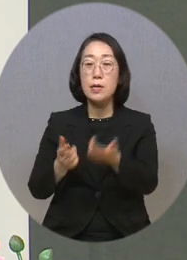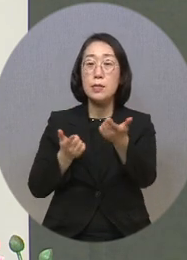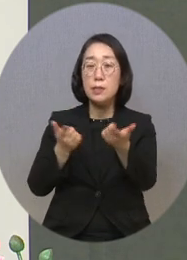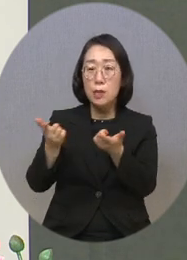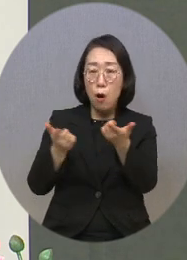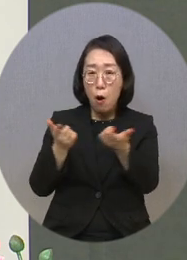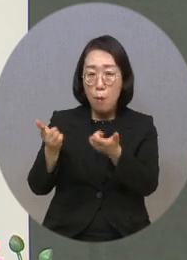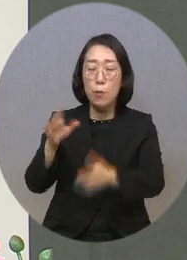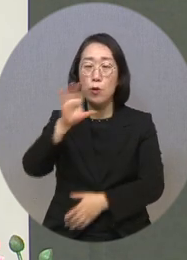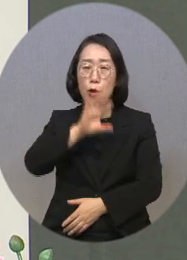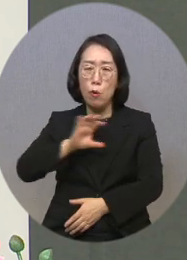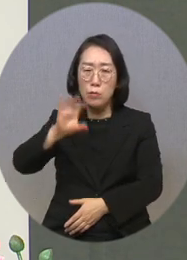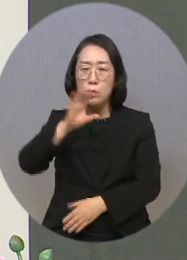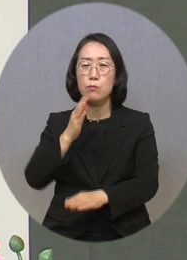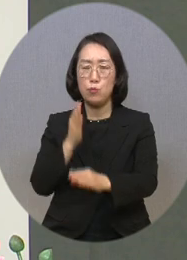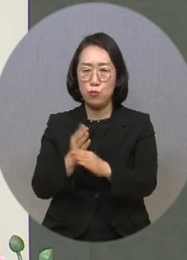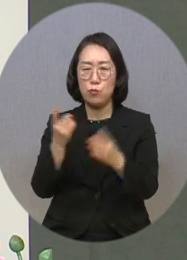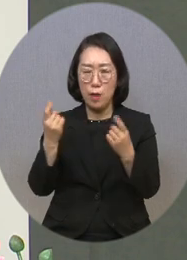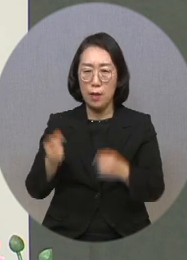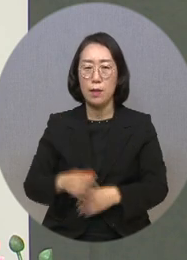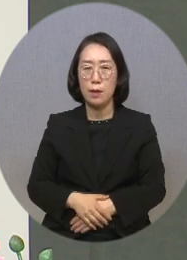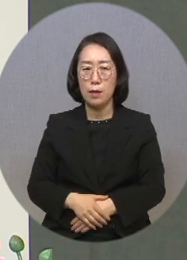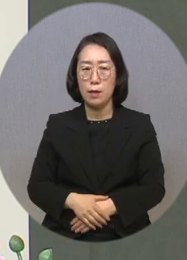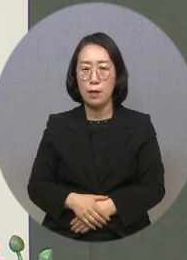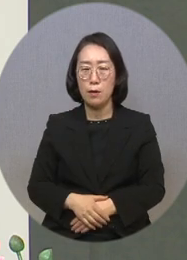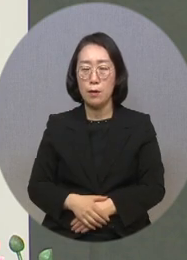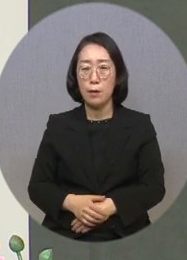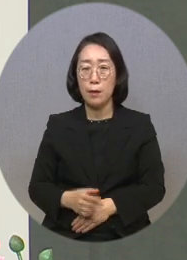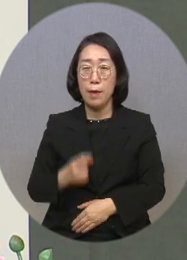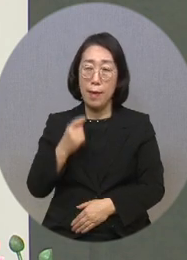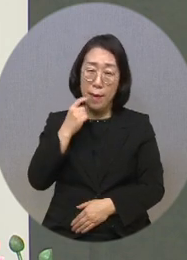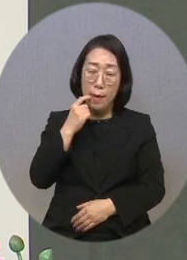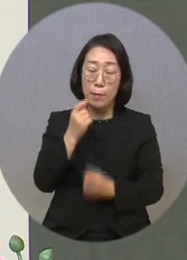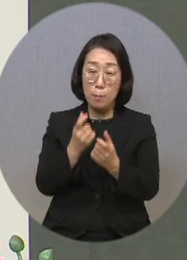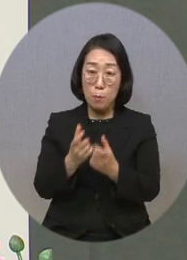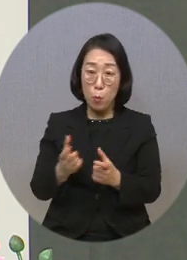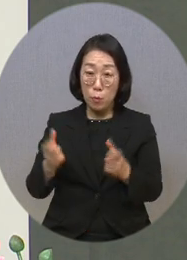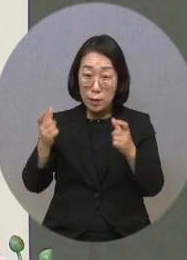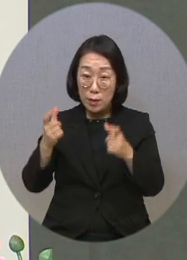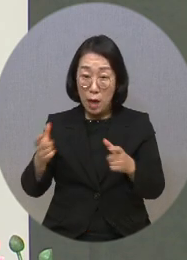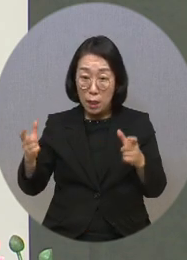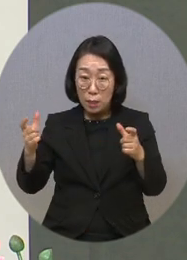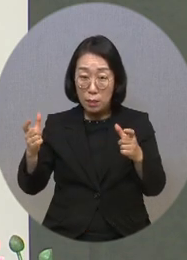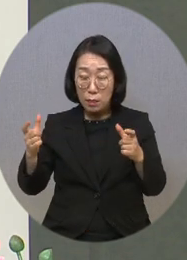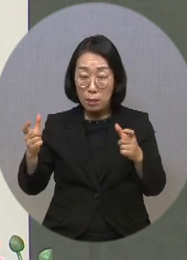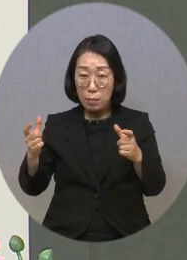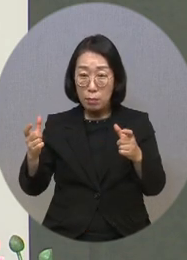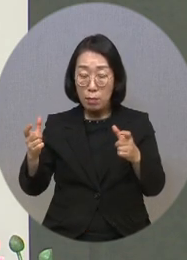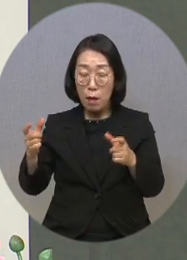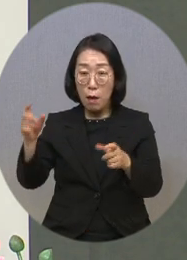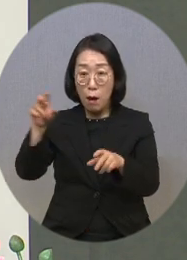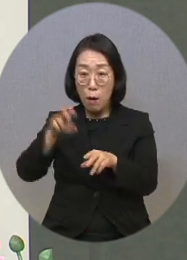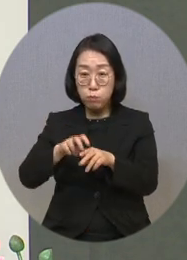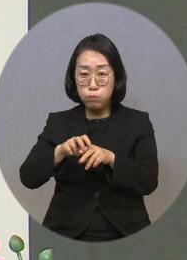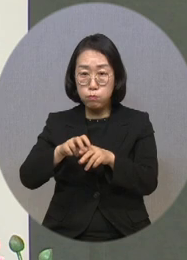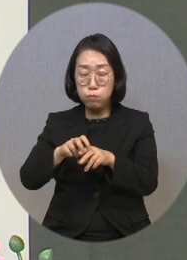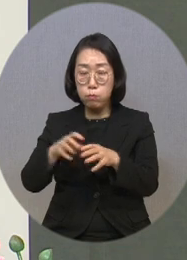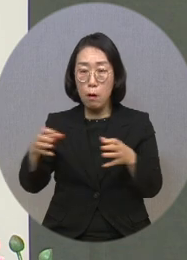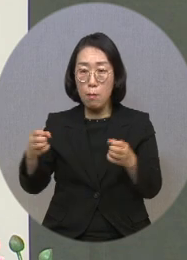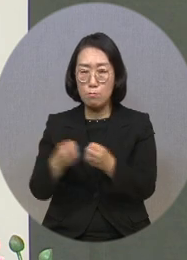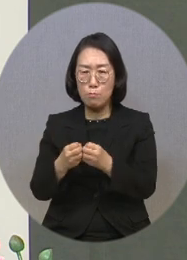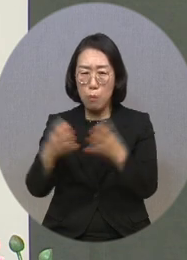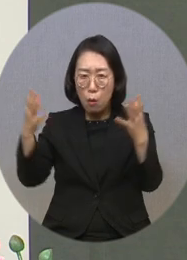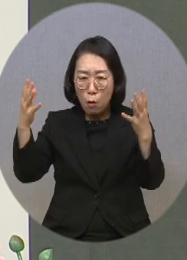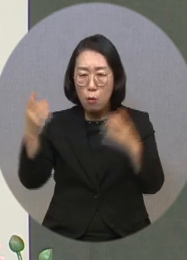있는 거라고 네. 봐야거든요. 거기에다 네. 핵폭탄만 예. 탑재하면은 얘기는 끝나버려요. 거죠. 예. 그래서 이제 그런